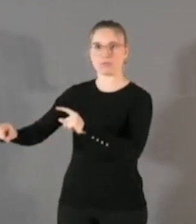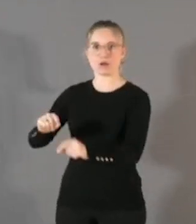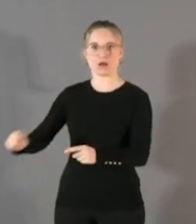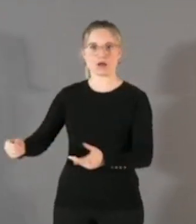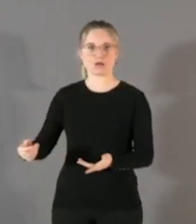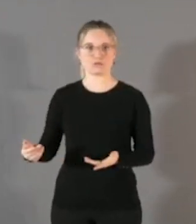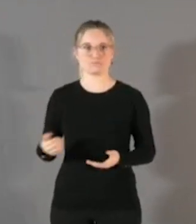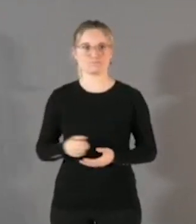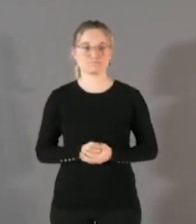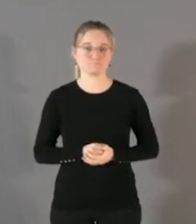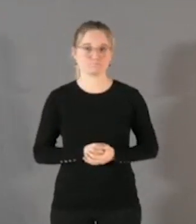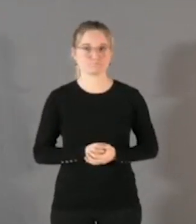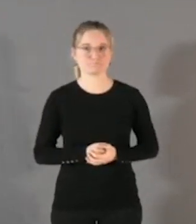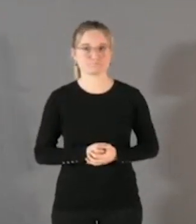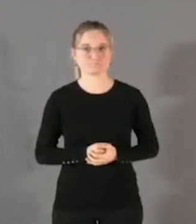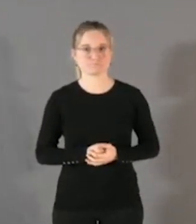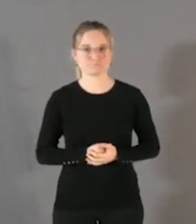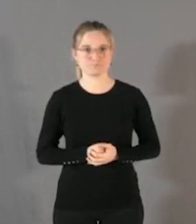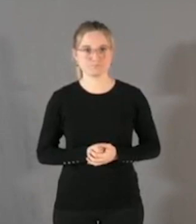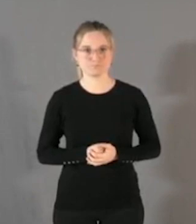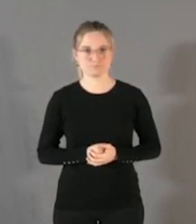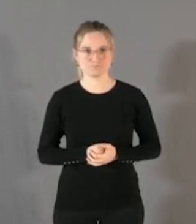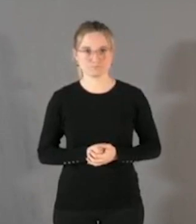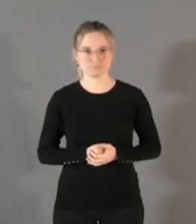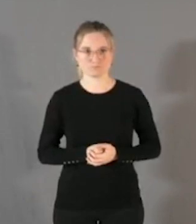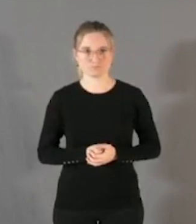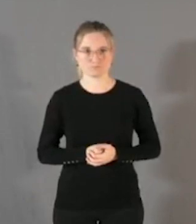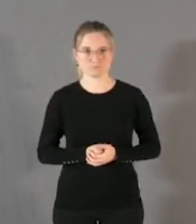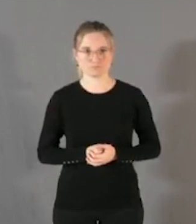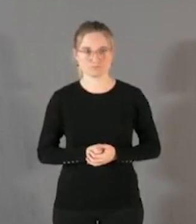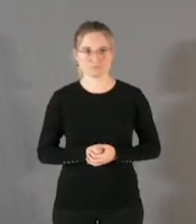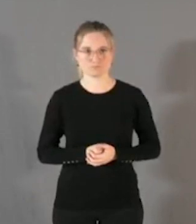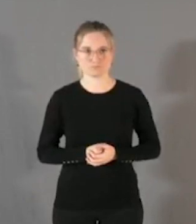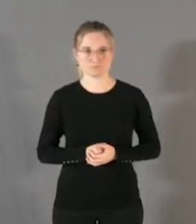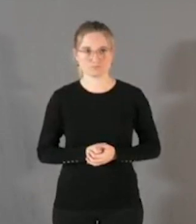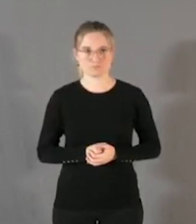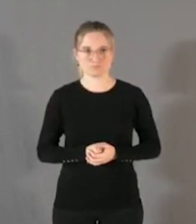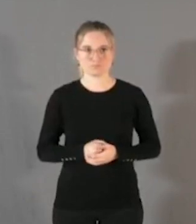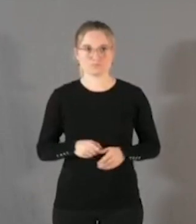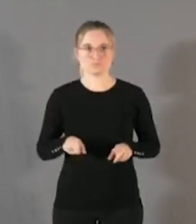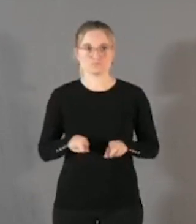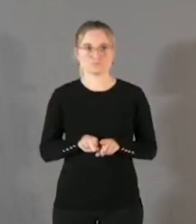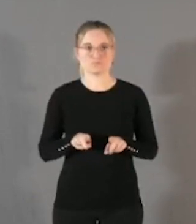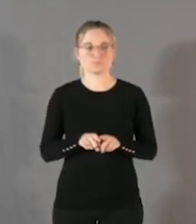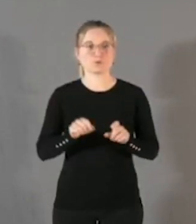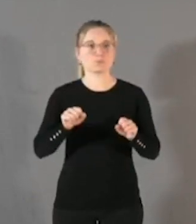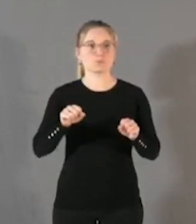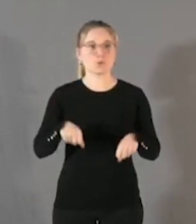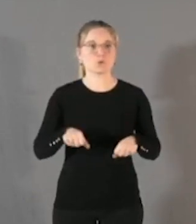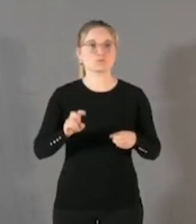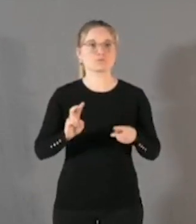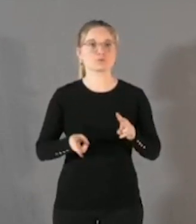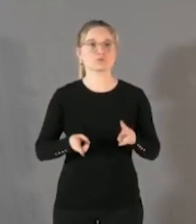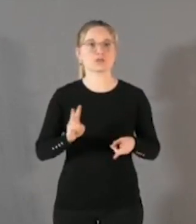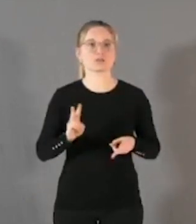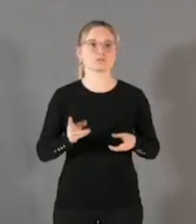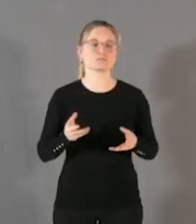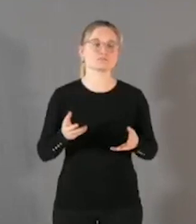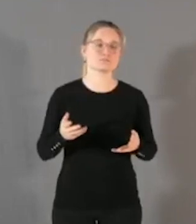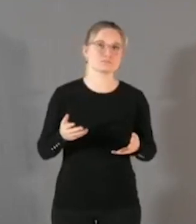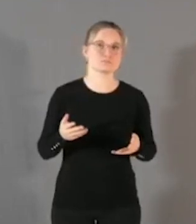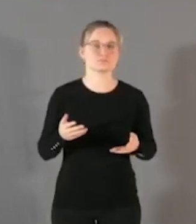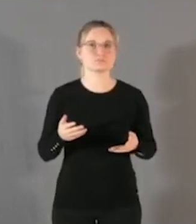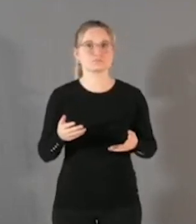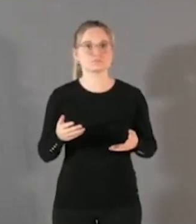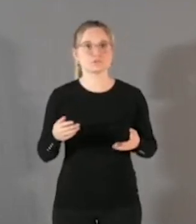tous. Et puis, vous pouvez imiter de façon peut-être plus raisonnable sur le plan géographique